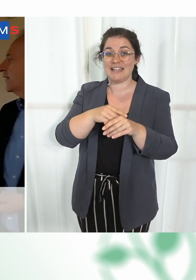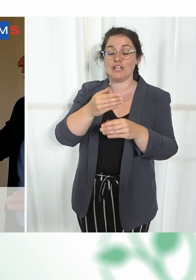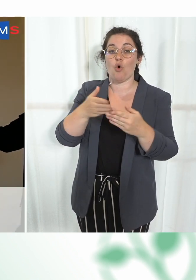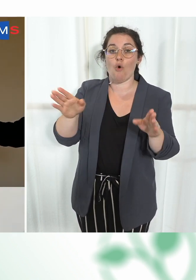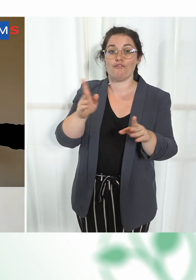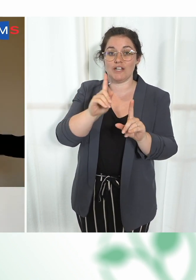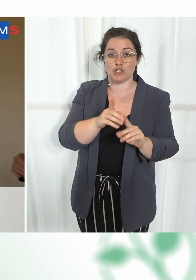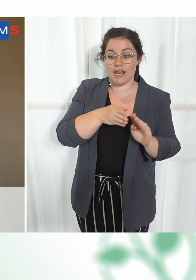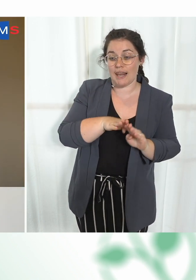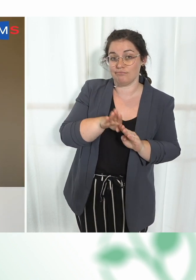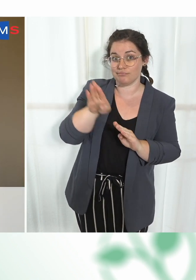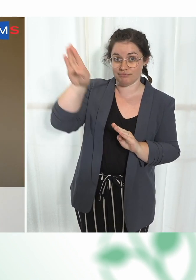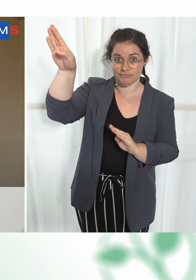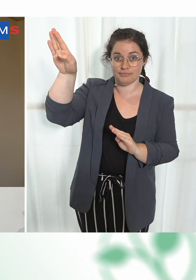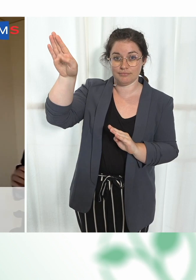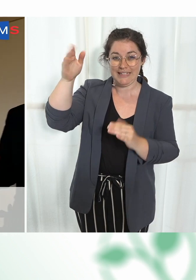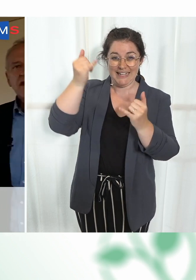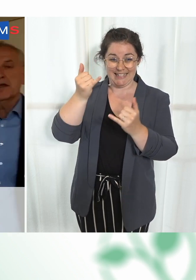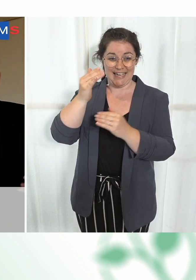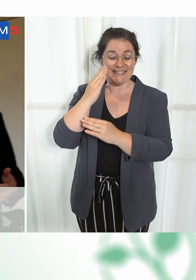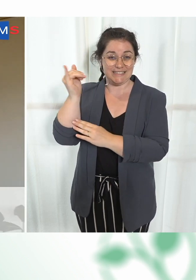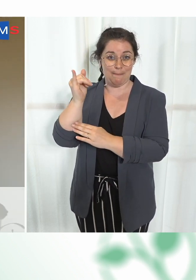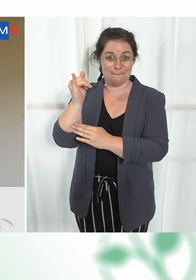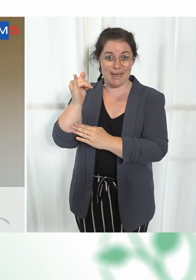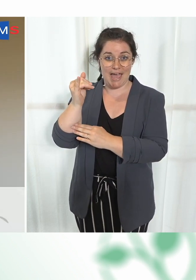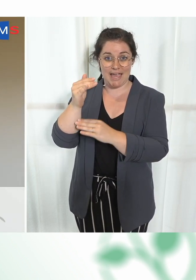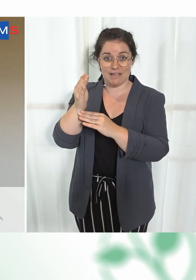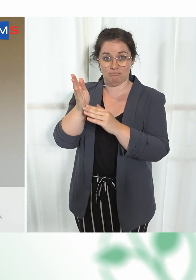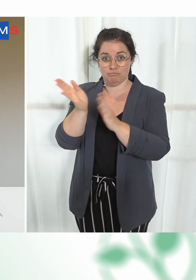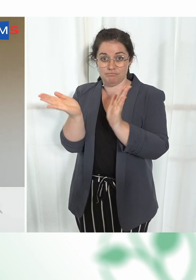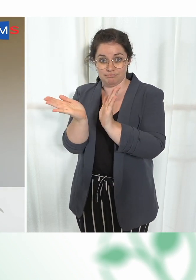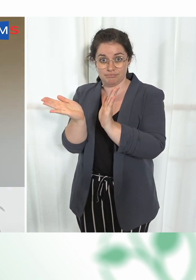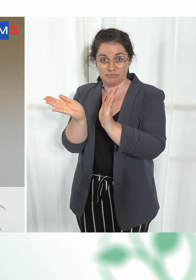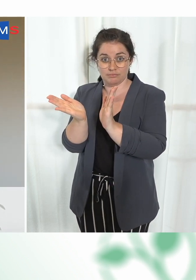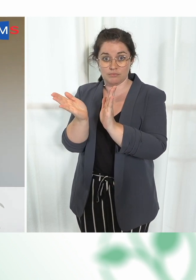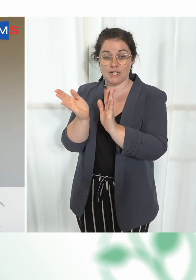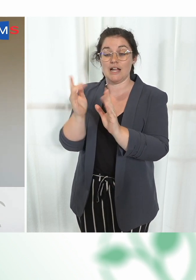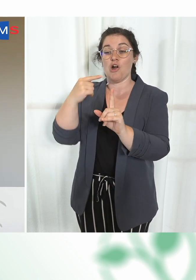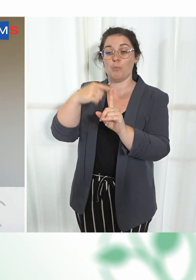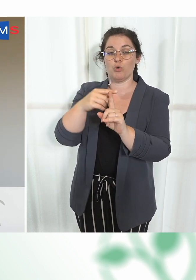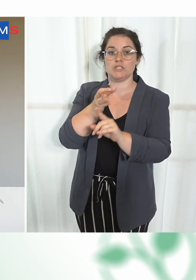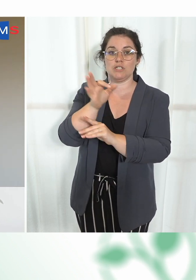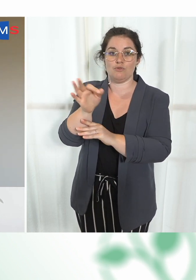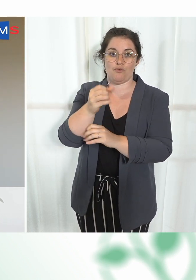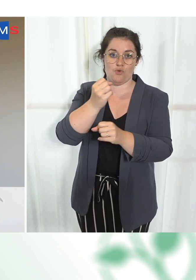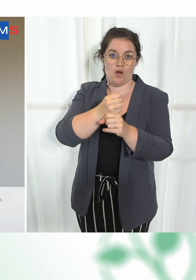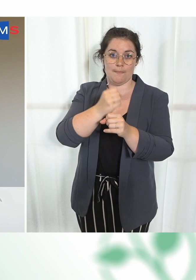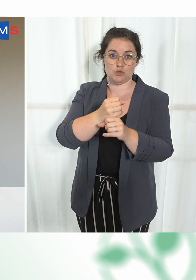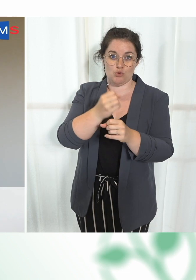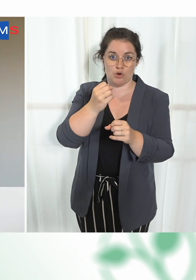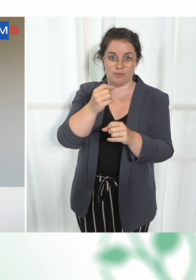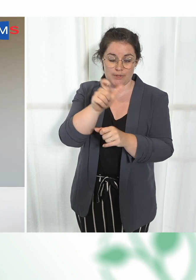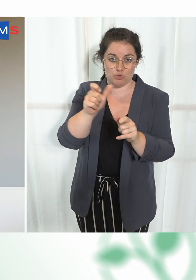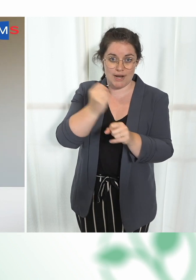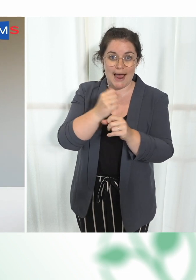Stellen. Und derzeit im Mai haben wir einen Gap zugunsten der arbeitssuchenden und arbeitslosen Menschen. Das heißt, es